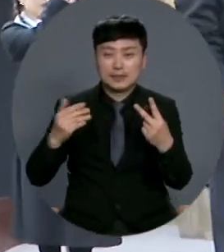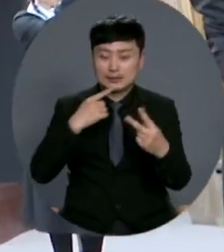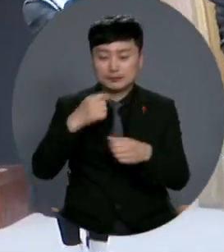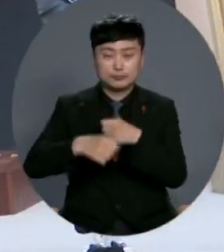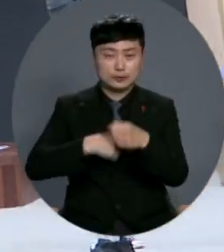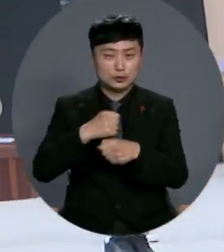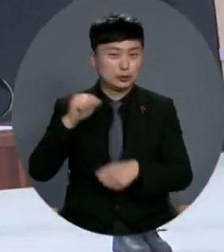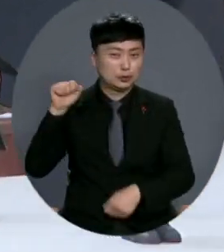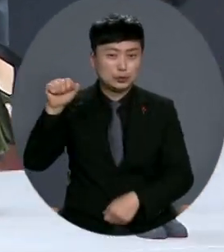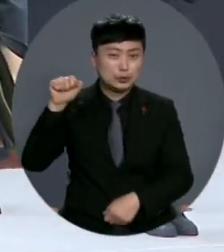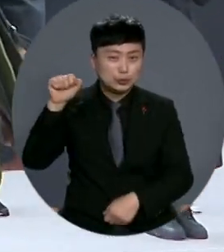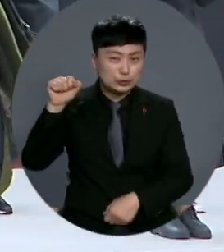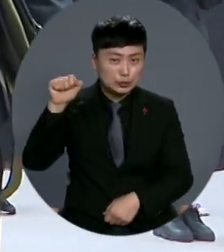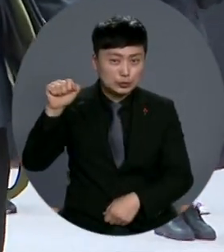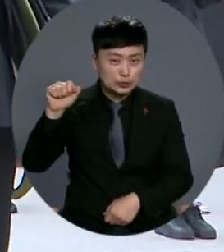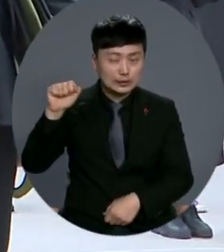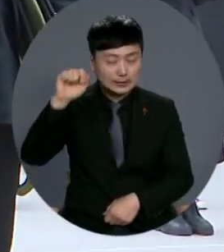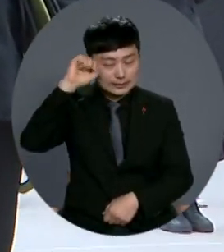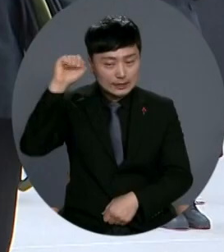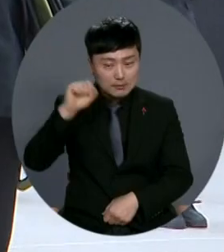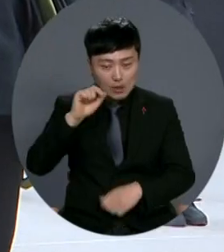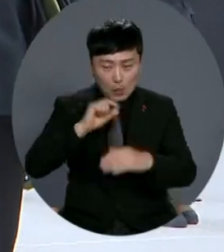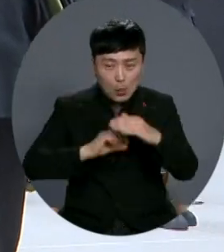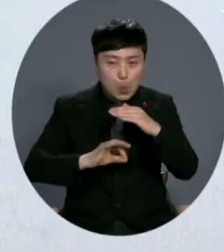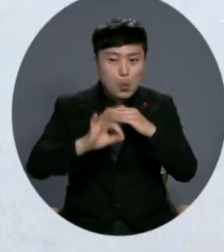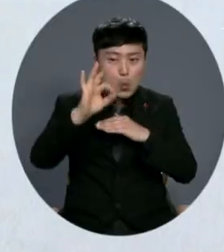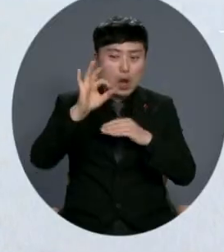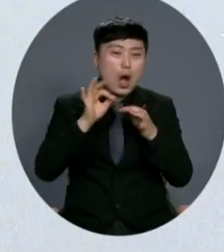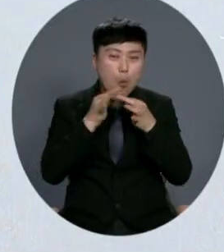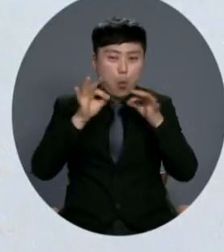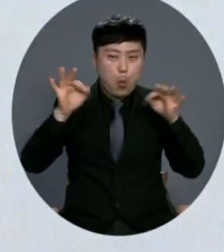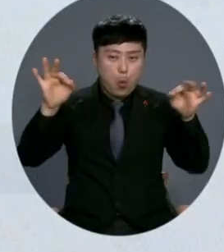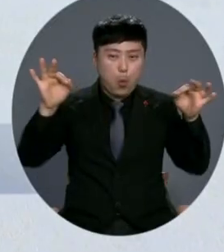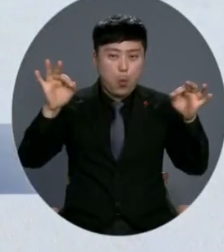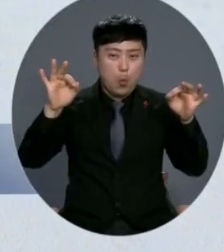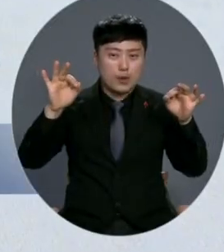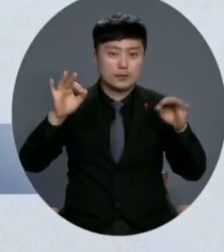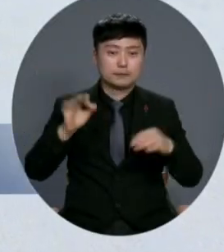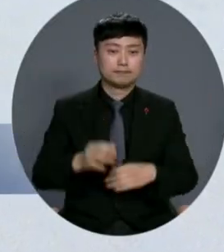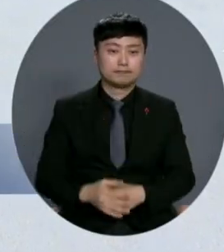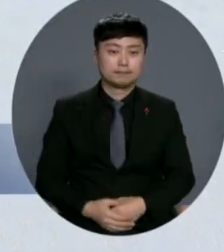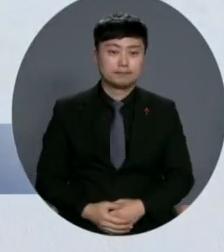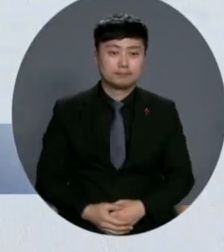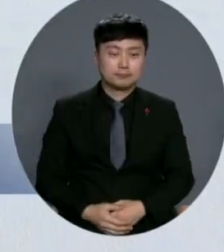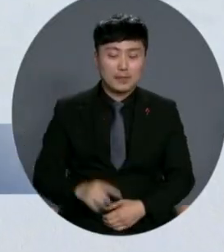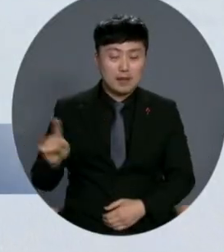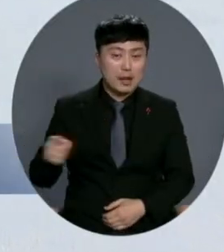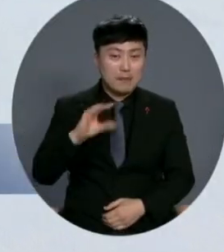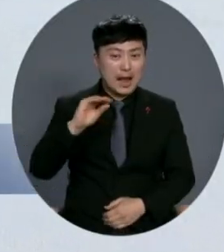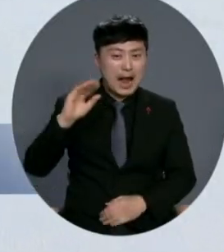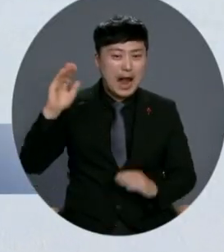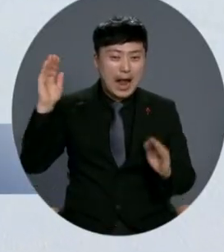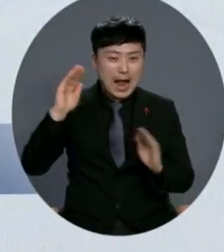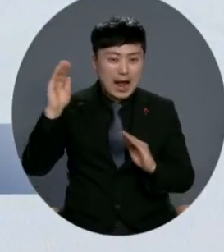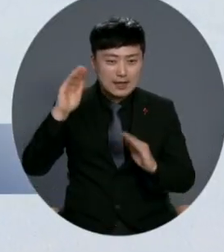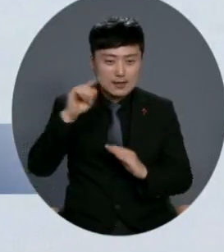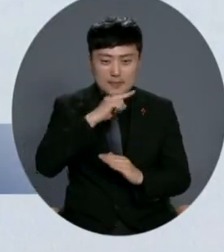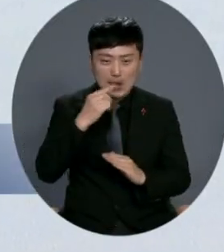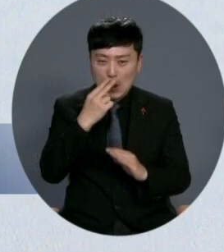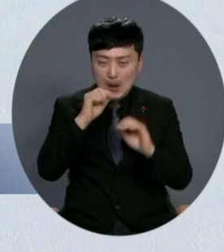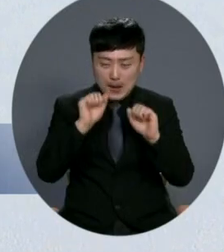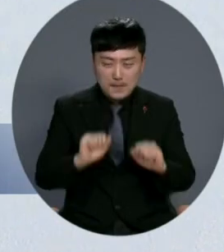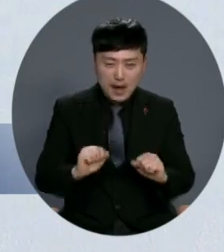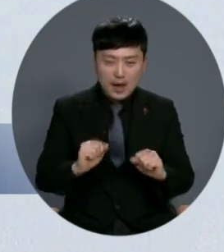표현한 뮤지컬 새벽을 여는 함성입니다. 백만 학도여 피가 있거든 우리의 신성한 권리를